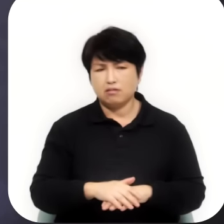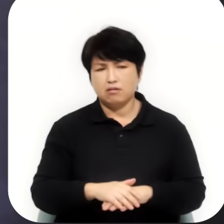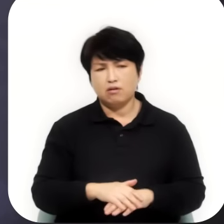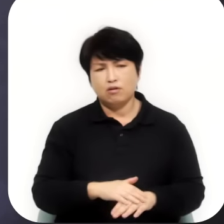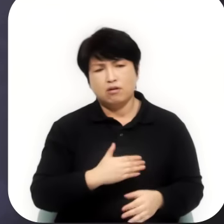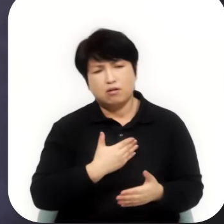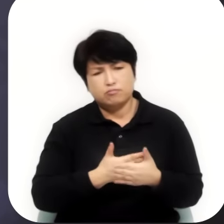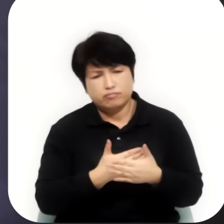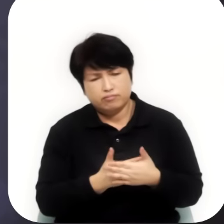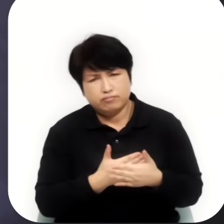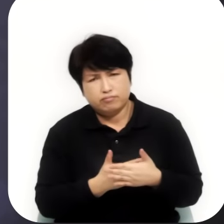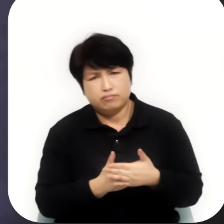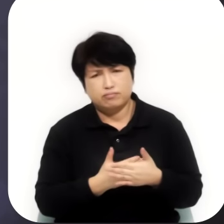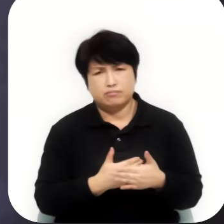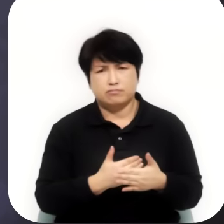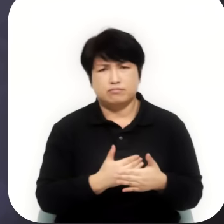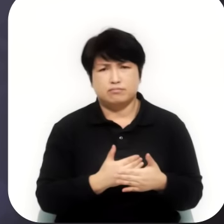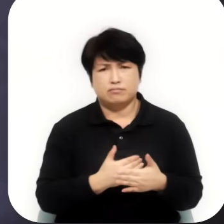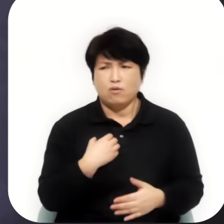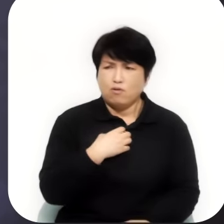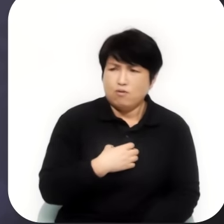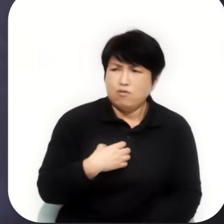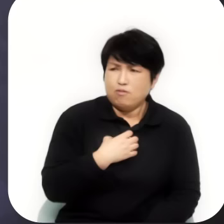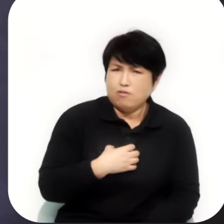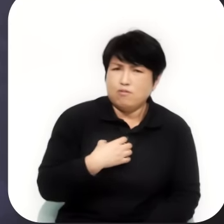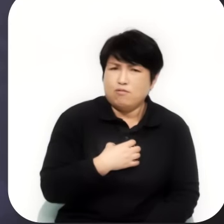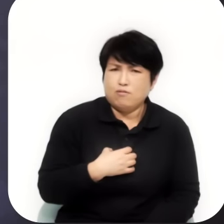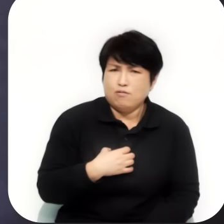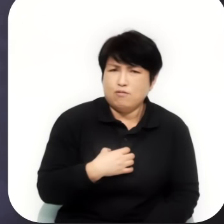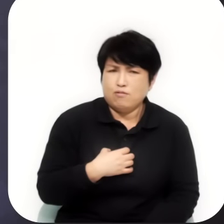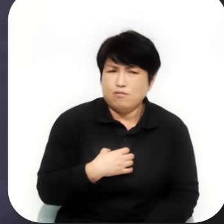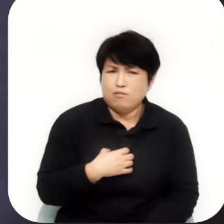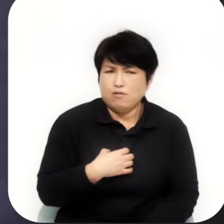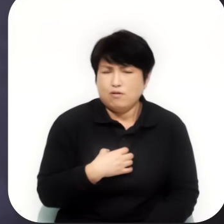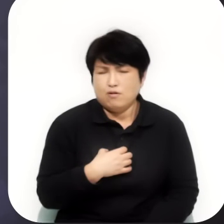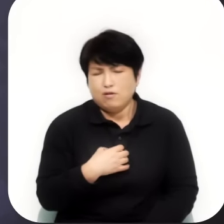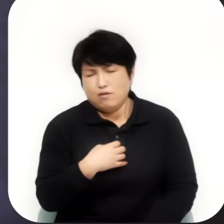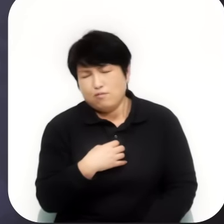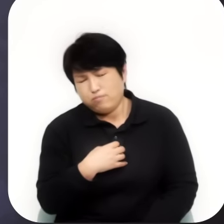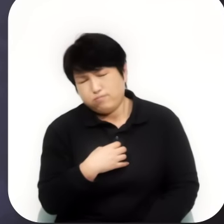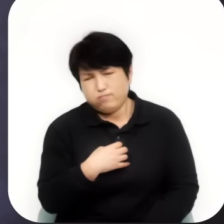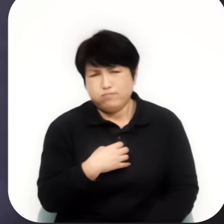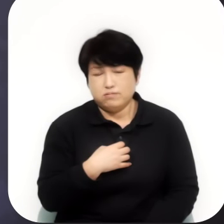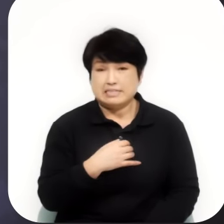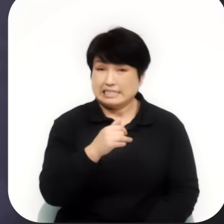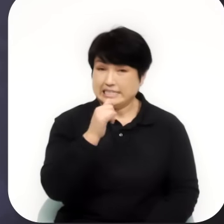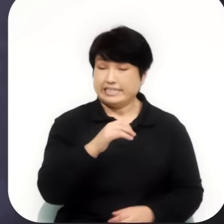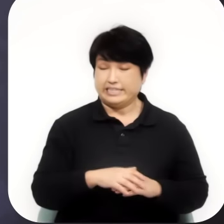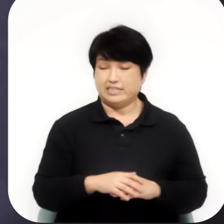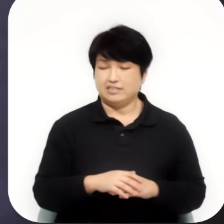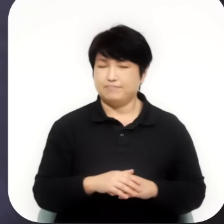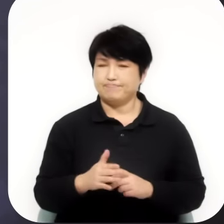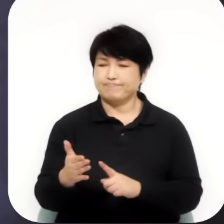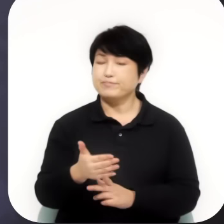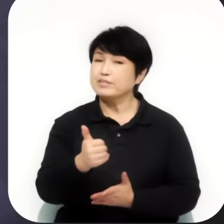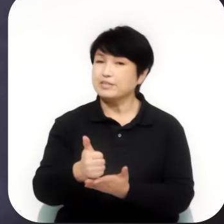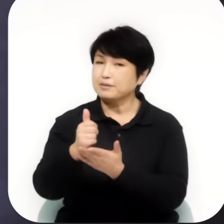불안하고 초조하고 근심이 생기고 걱정이 생긴다. 이런 얘기예요.